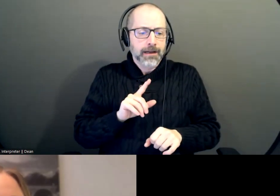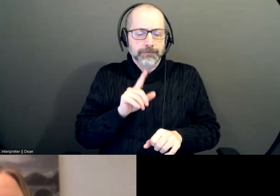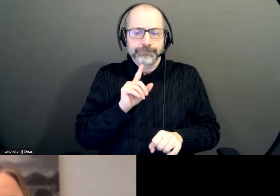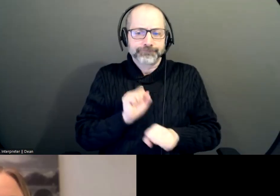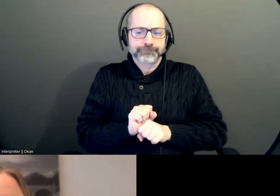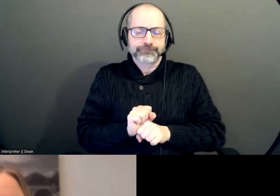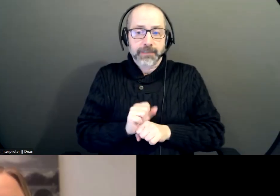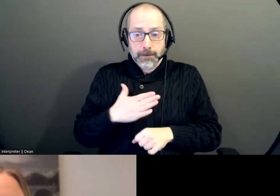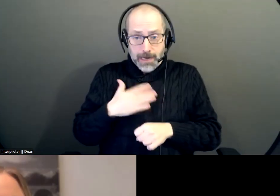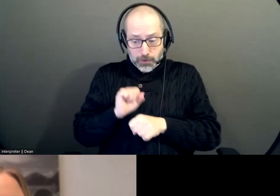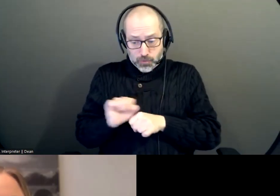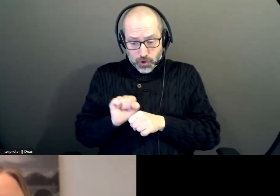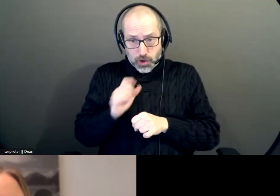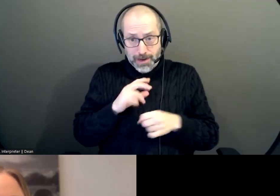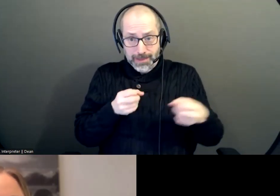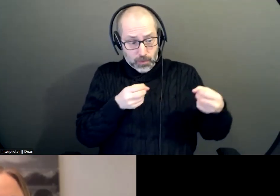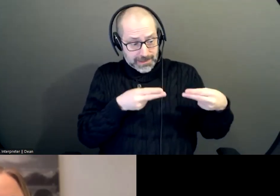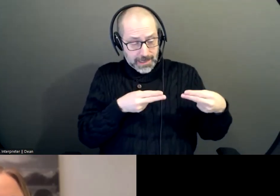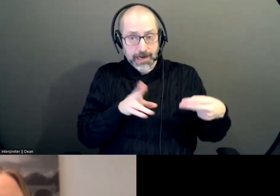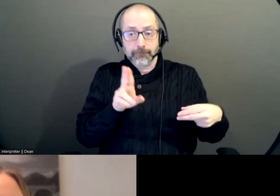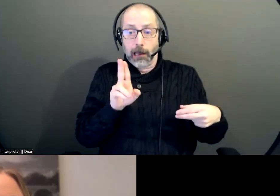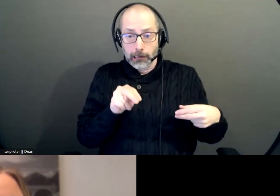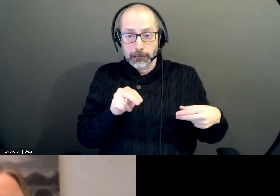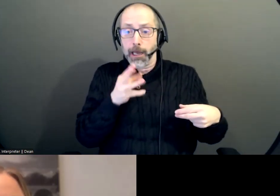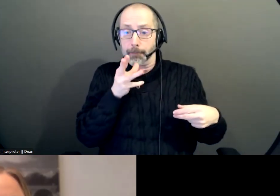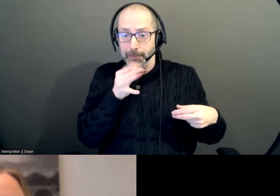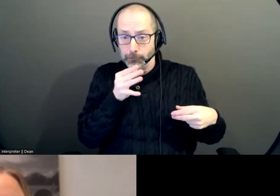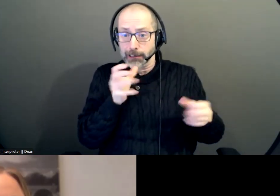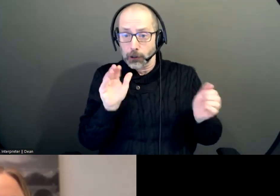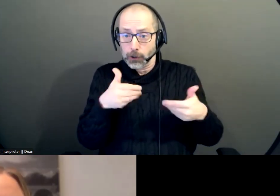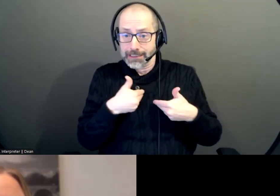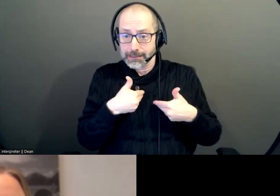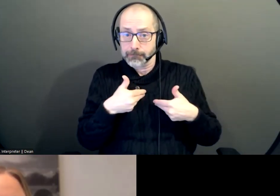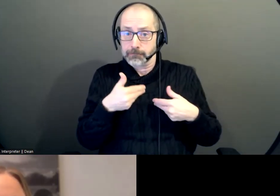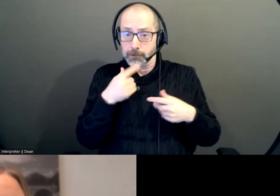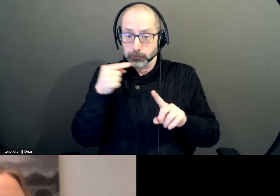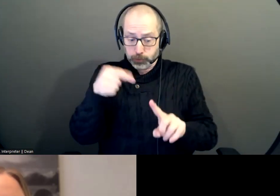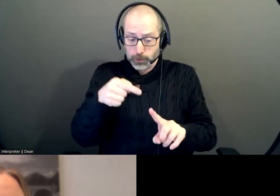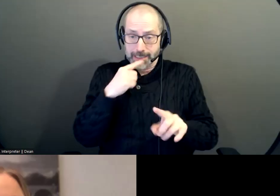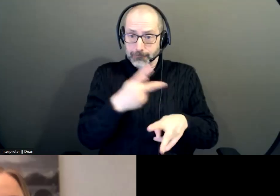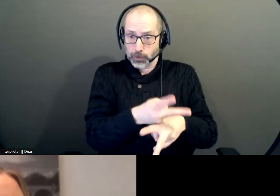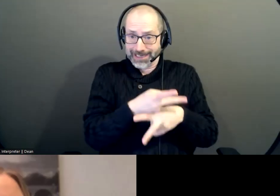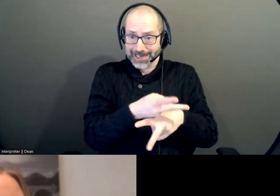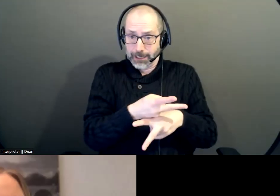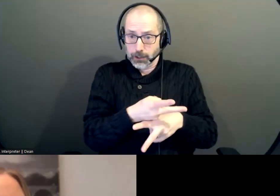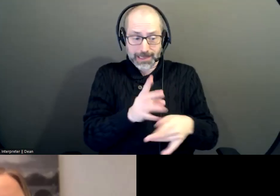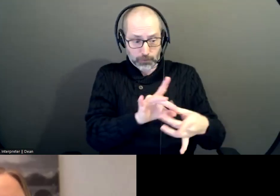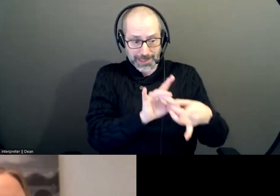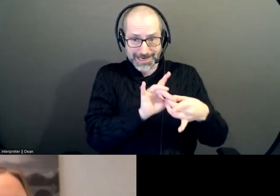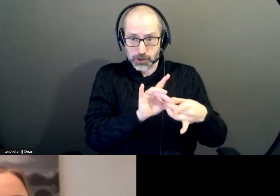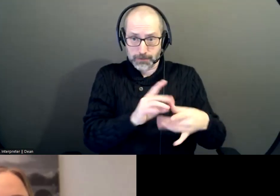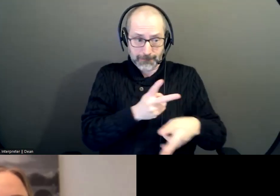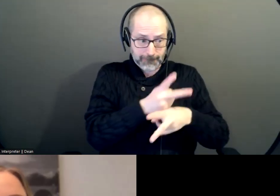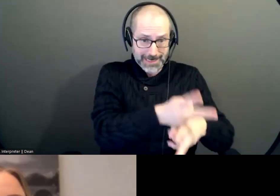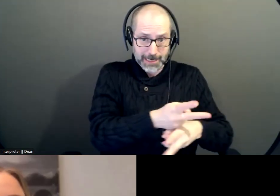communication. around unmothering Alors, oui, autism absolument, j'ai is really parlé de around la care question du and parental maternage relationships and d'autisme. affirming Il